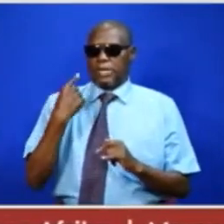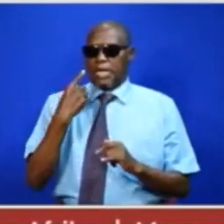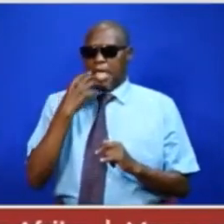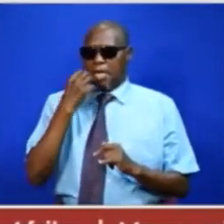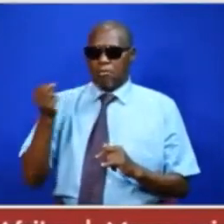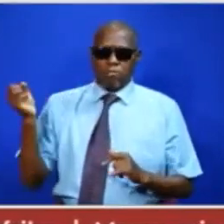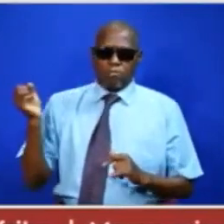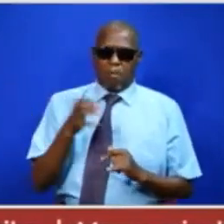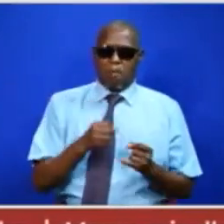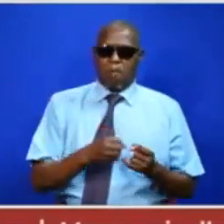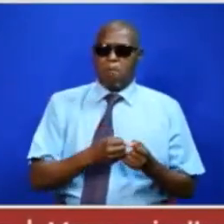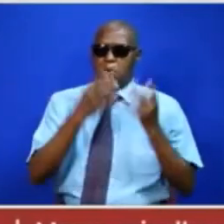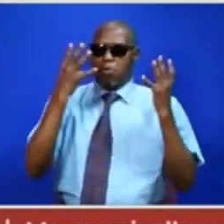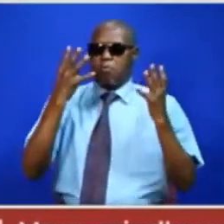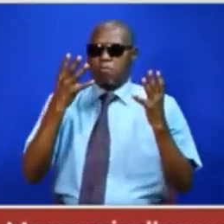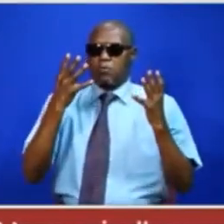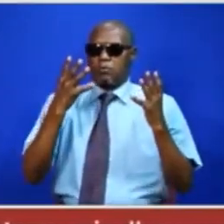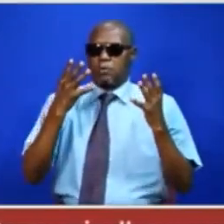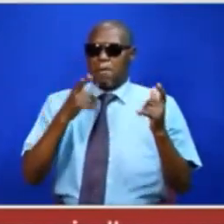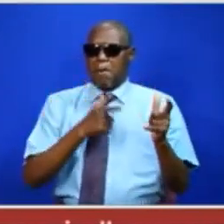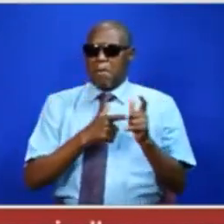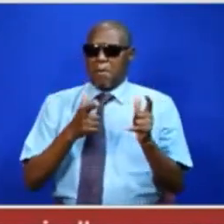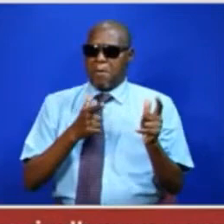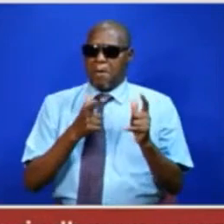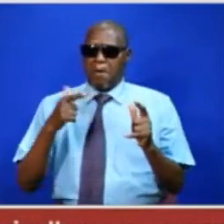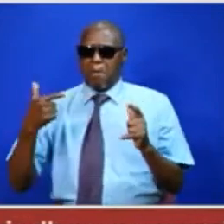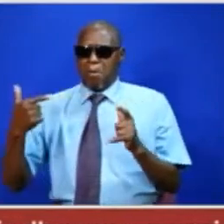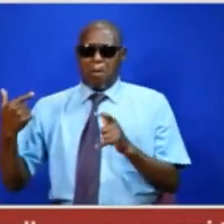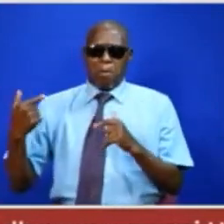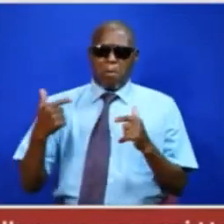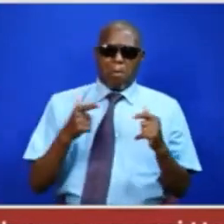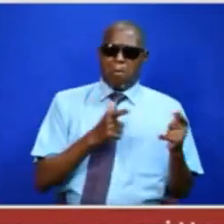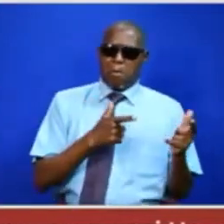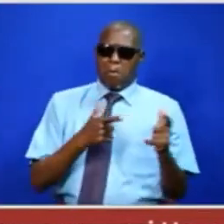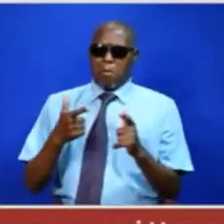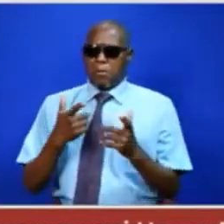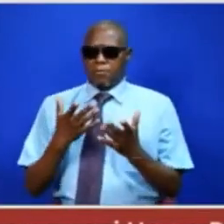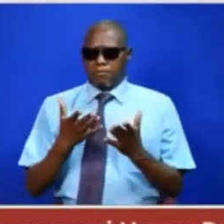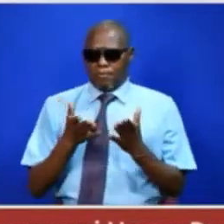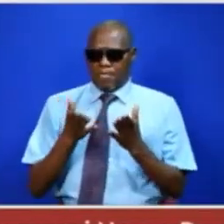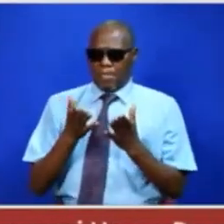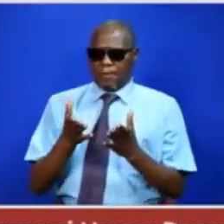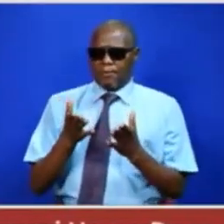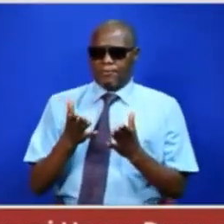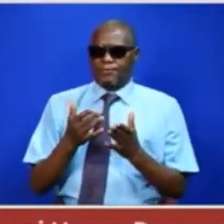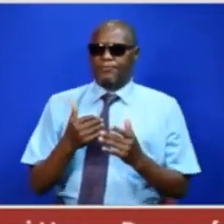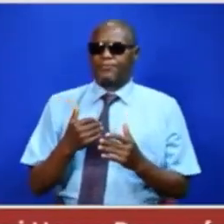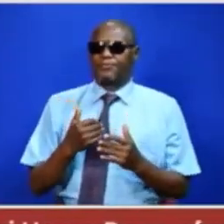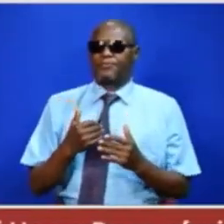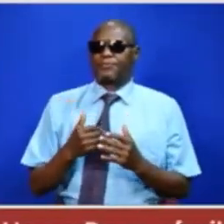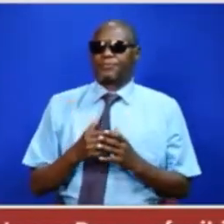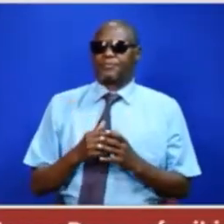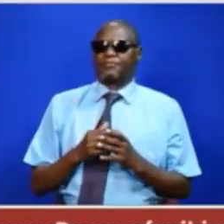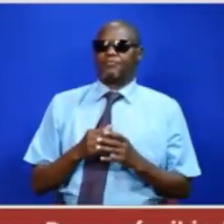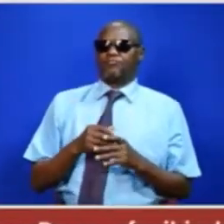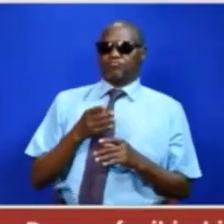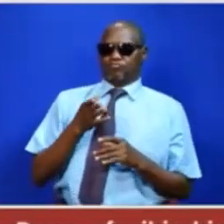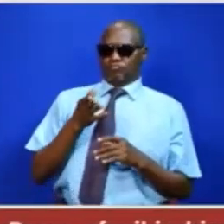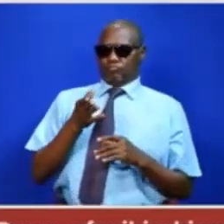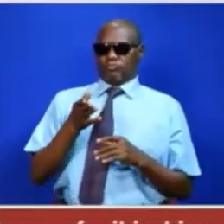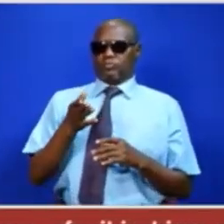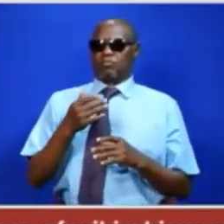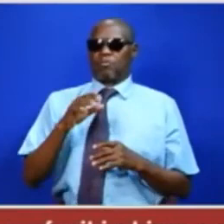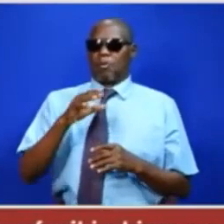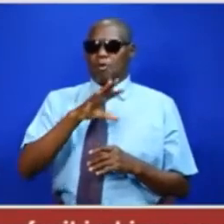katika makabiliano makali. Wanajeshi hao ni sehemu ya kikosi cha walinda amani wa Jumuiya ya Maendeleo ya Nchi zilizopo kusini